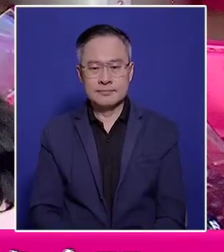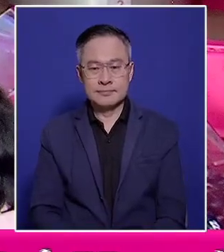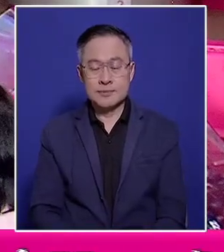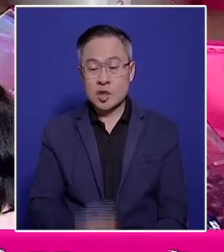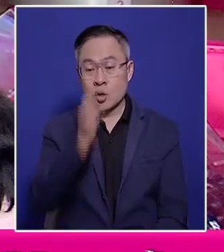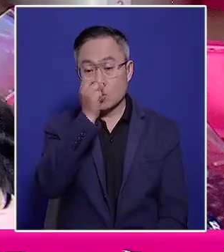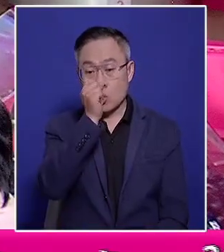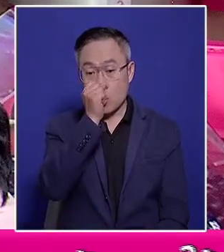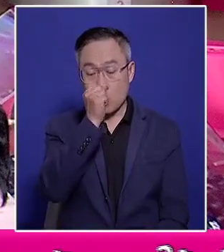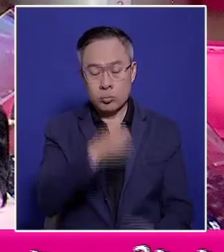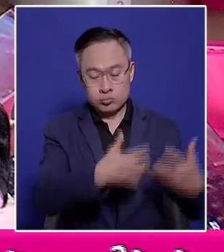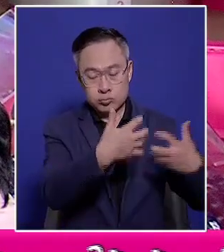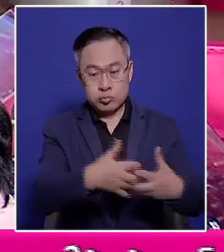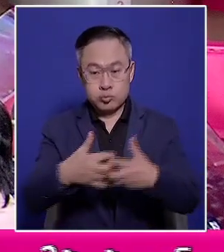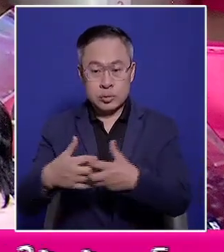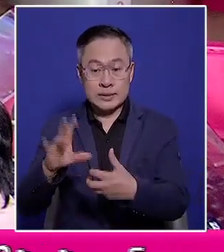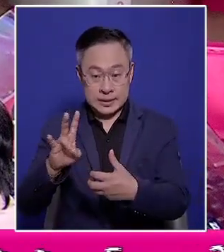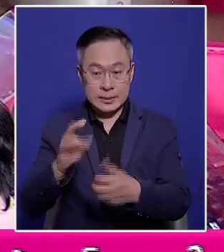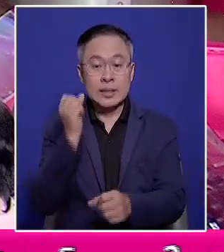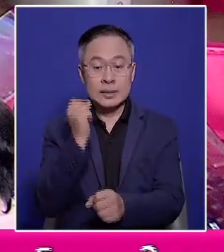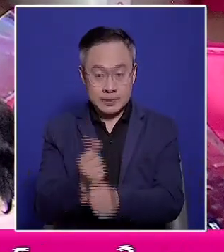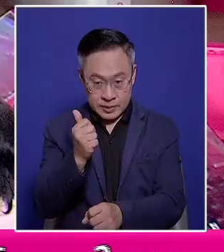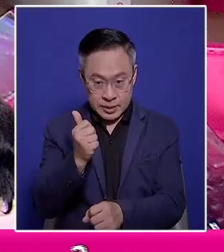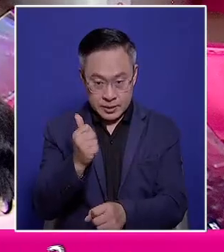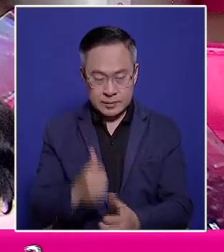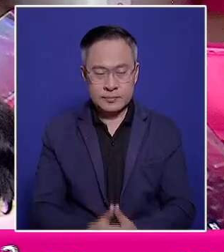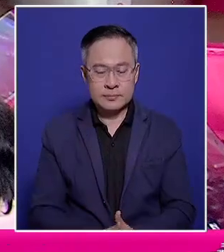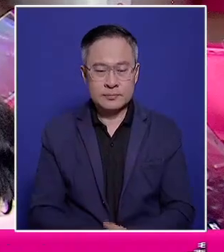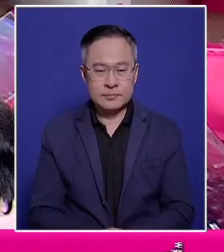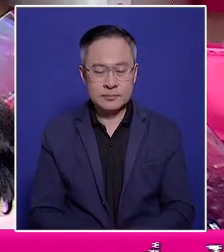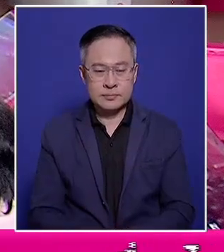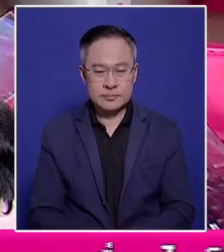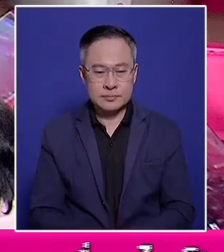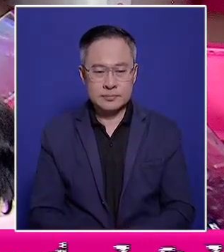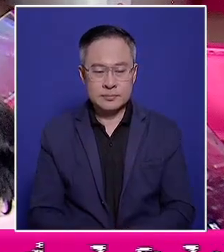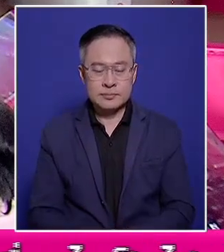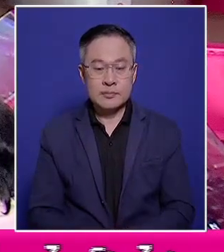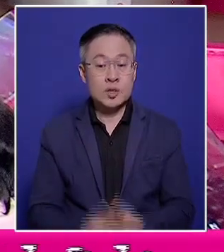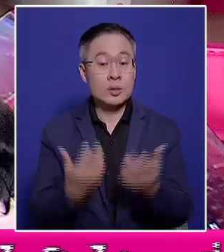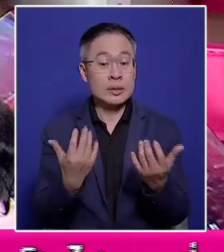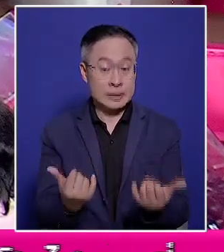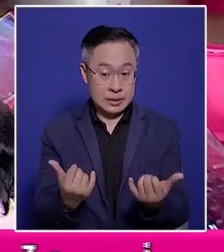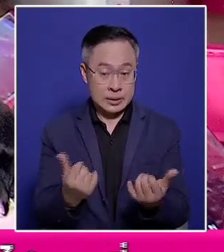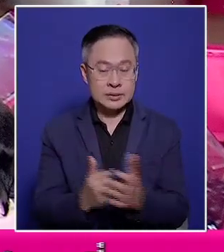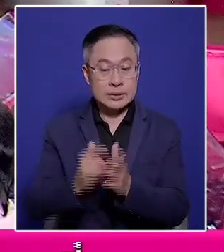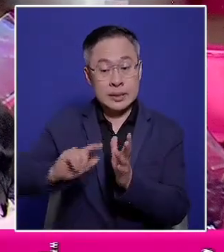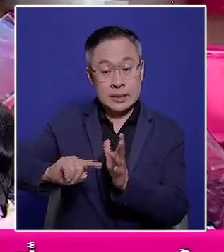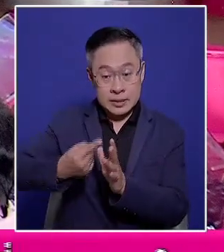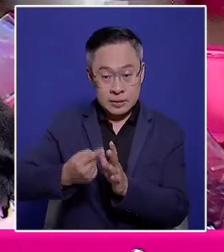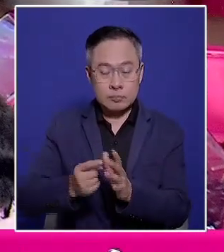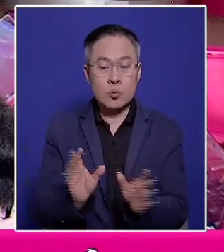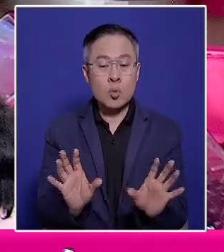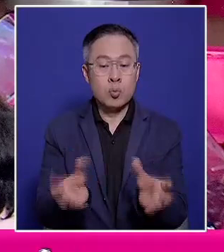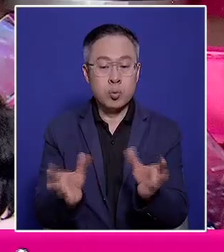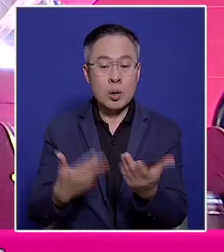จากการทดสอบเครื่องทั้ง7หลักสามารถใช้ในการออกรางวัลได้ครับต่อไปจะทำการออกรางวัล